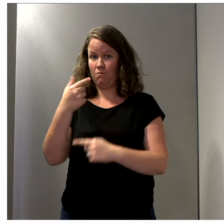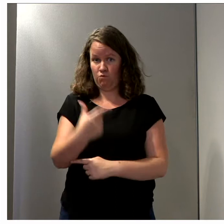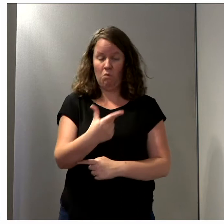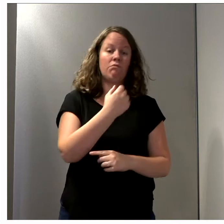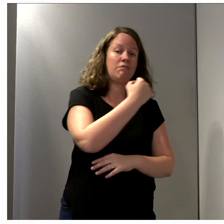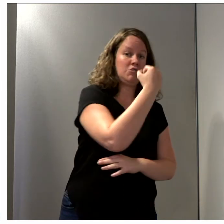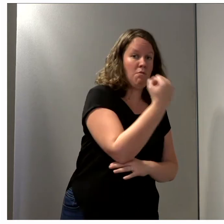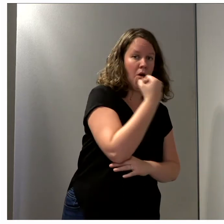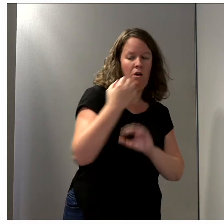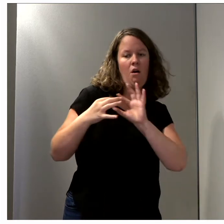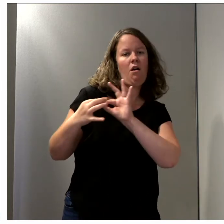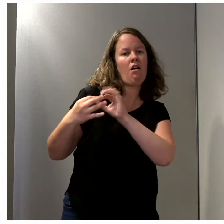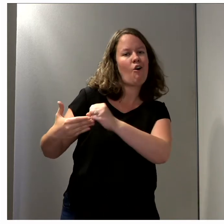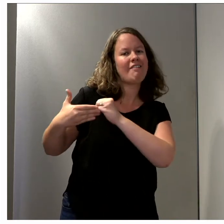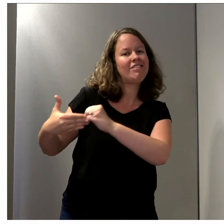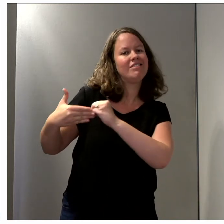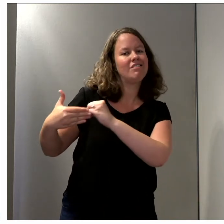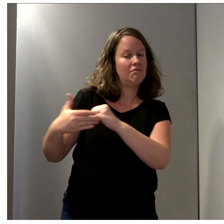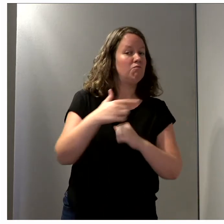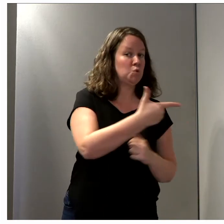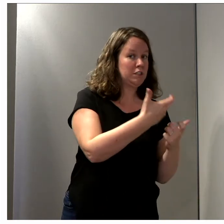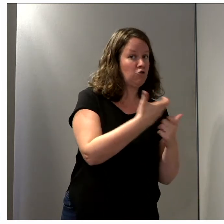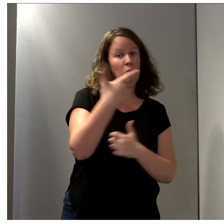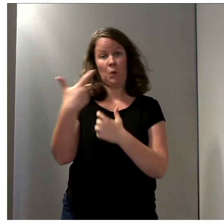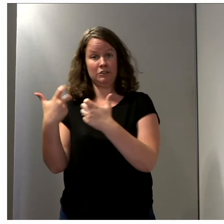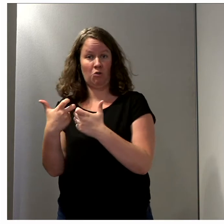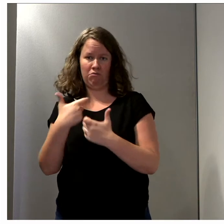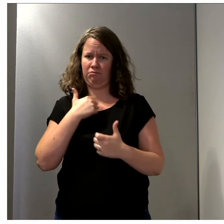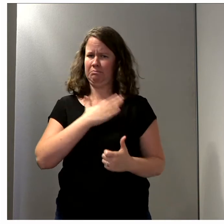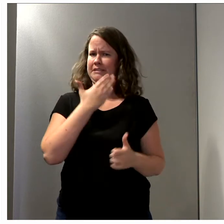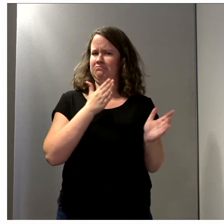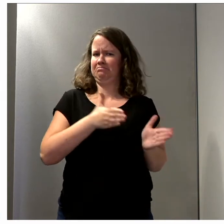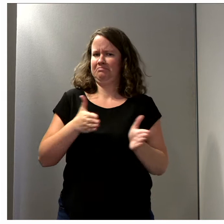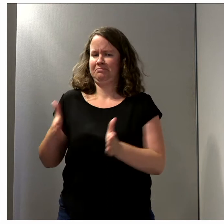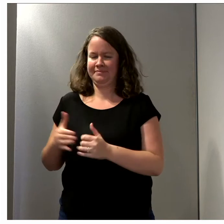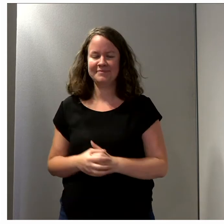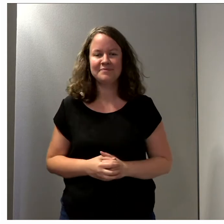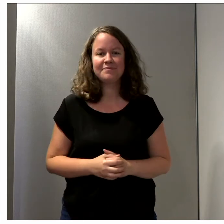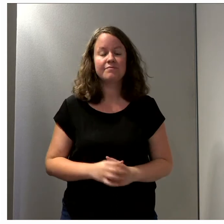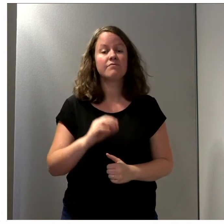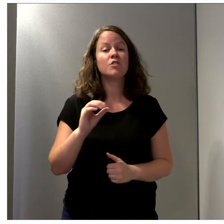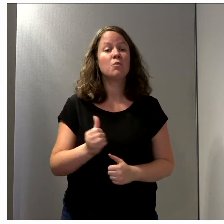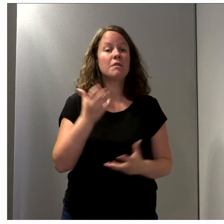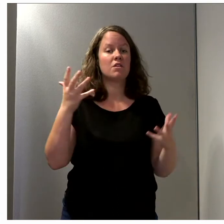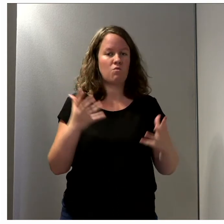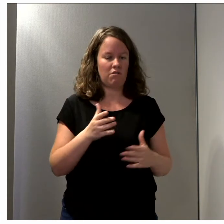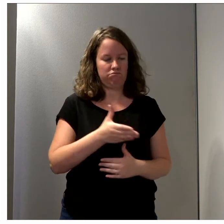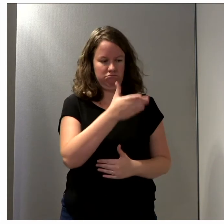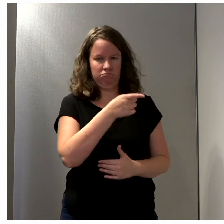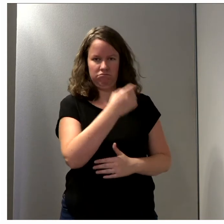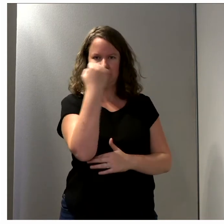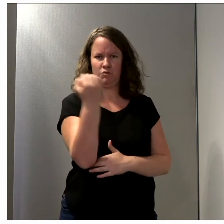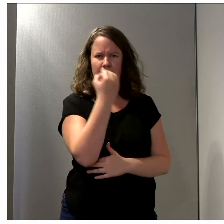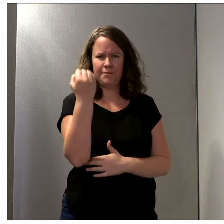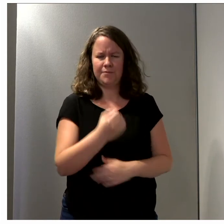nous aurons en plus un témoignage en présentiel. Nous le verrons tout à l'heure. Alors sur l'isolement, la première mandature du CDCA du Gard